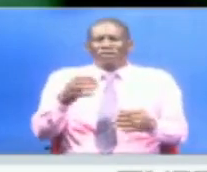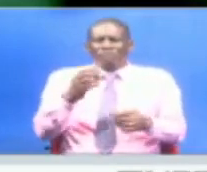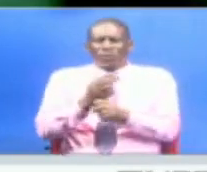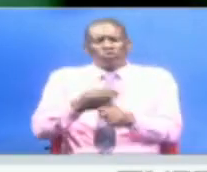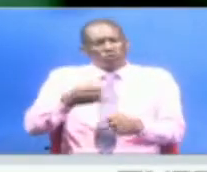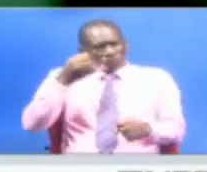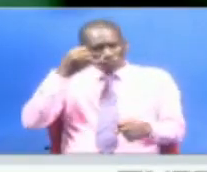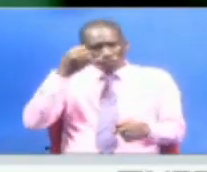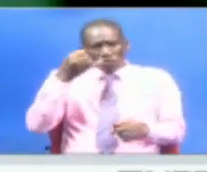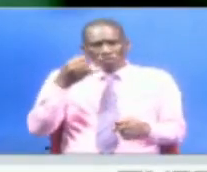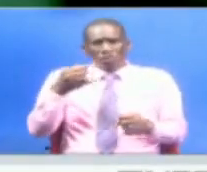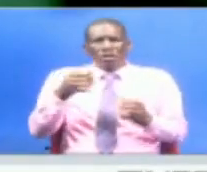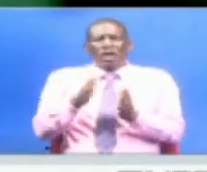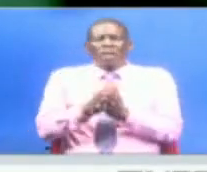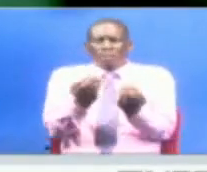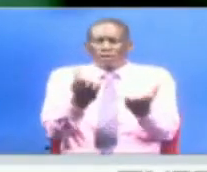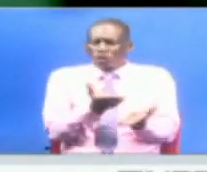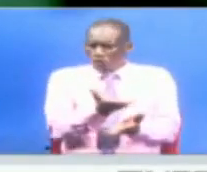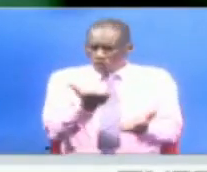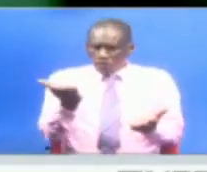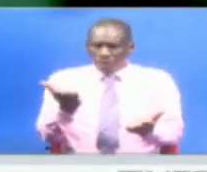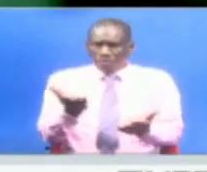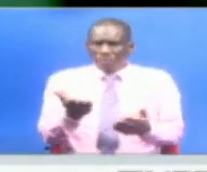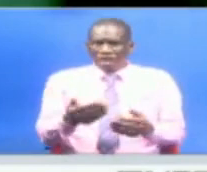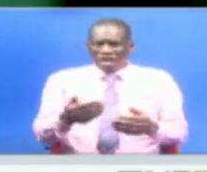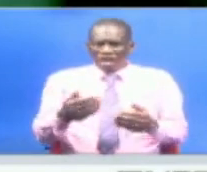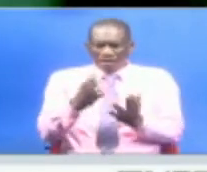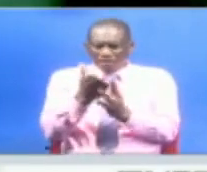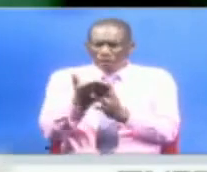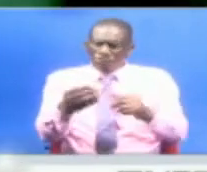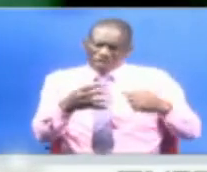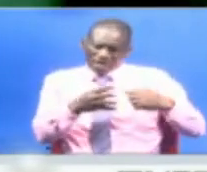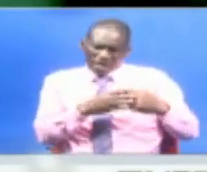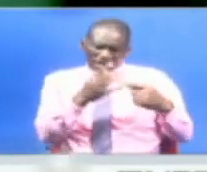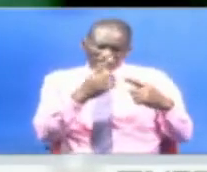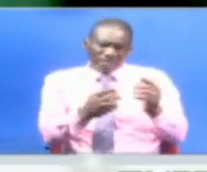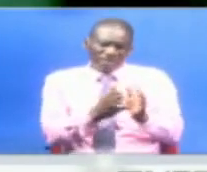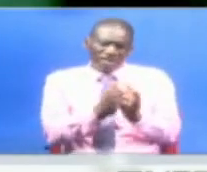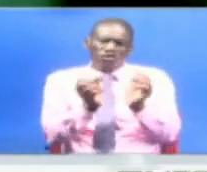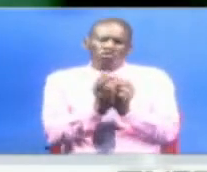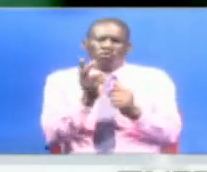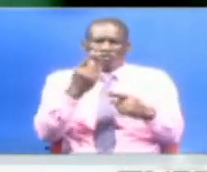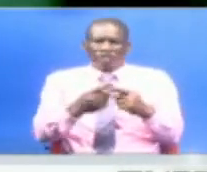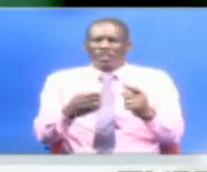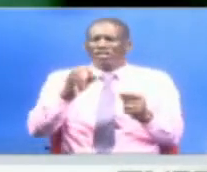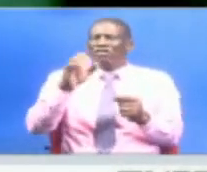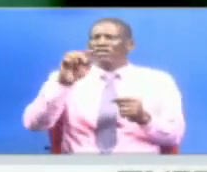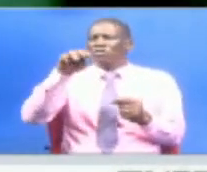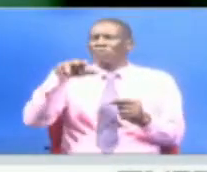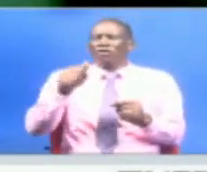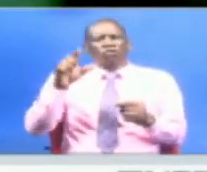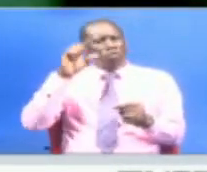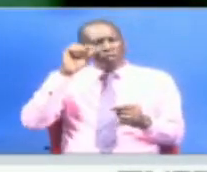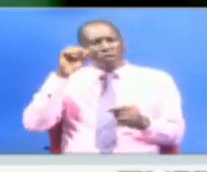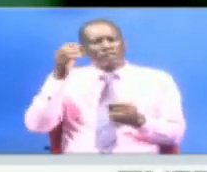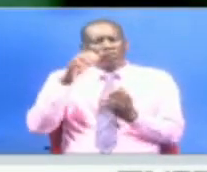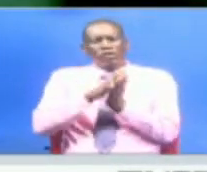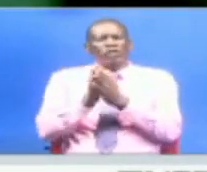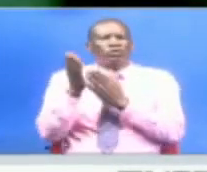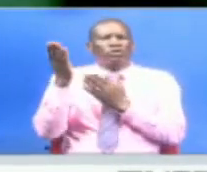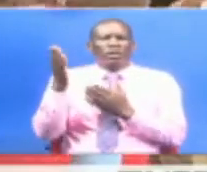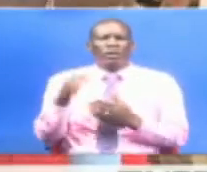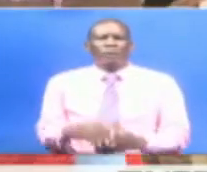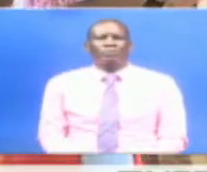mihadarati, licha ya kuwa wengi ni wa umri wa kati ya miaka 9 na 12. Fatuma Bugu kutoka ukanda wa Pwani anaarifu.